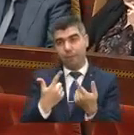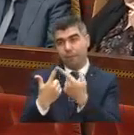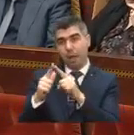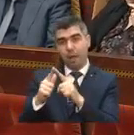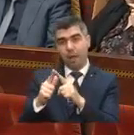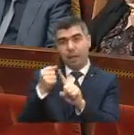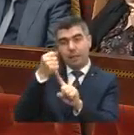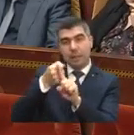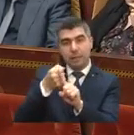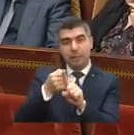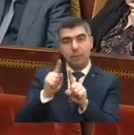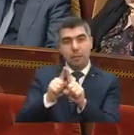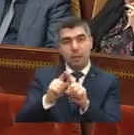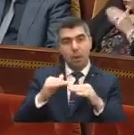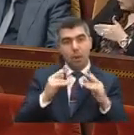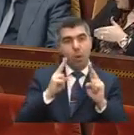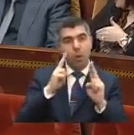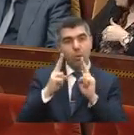في السنوات الأخيرة،